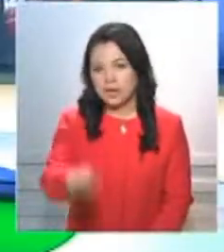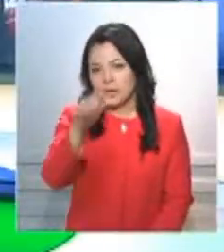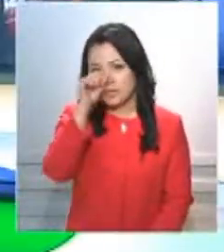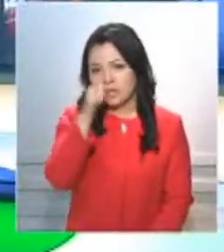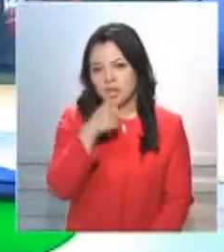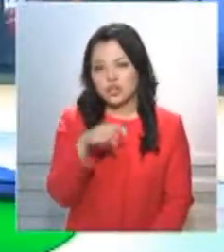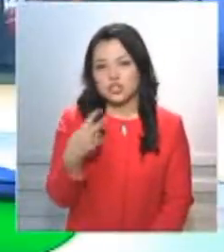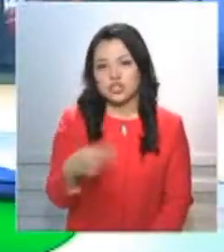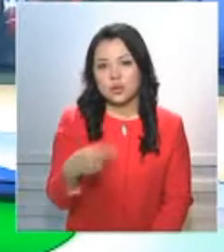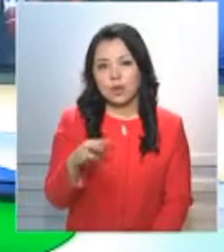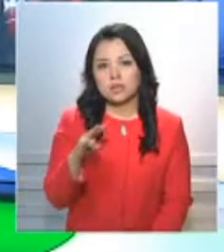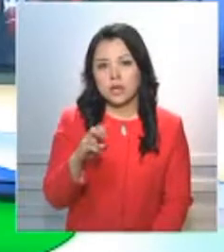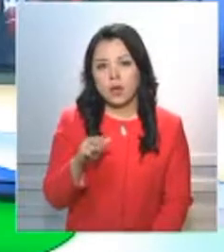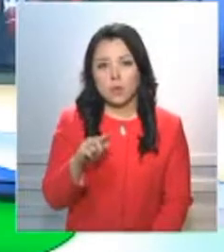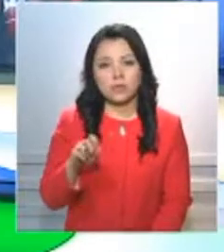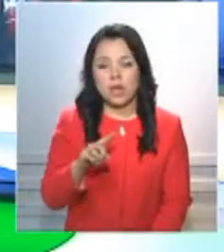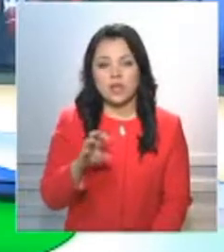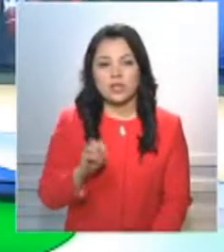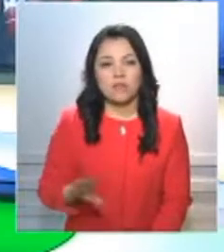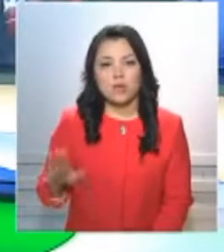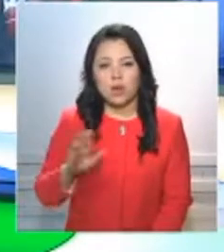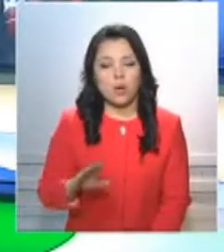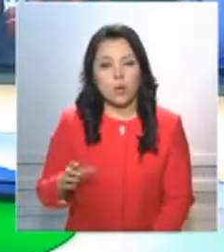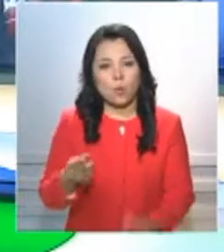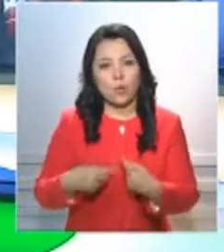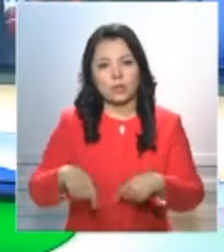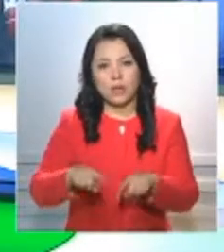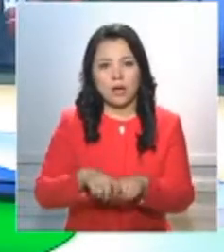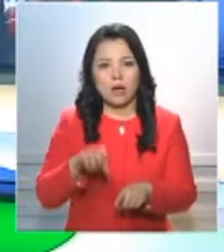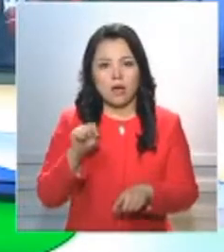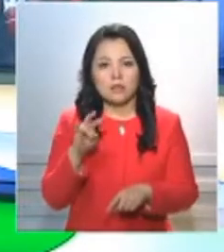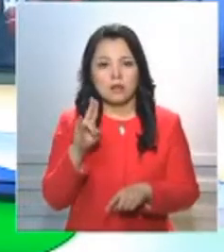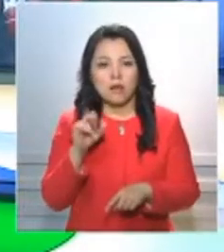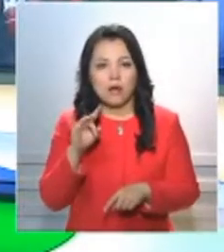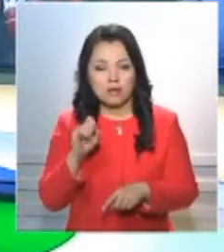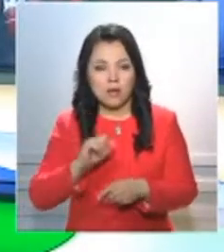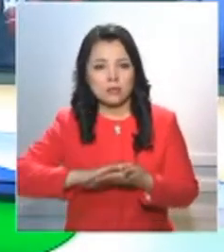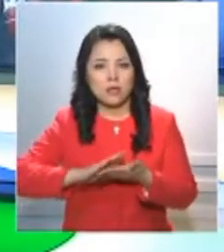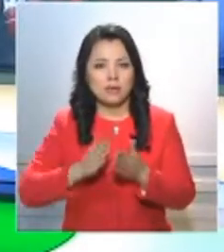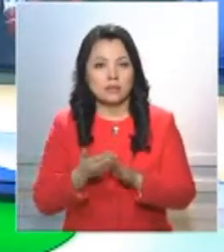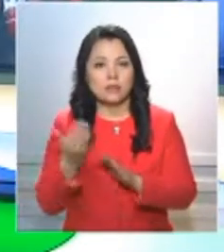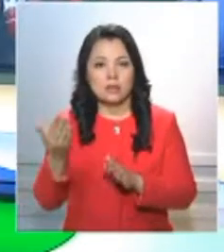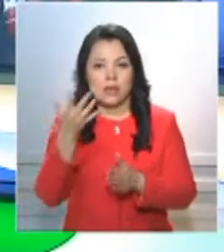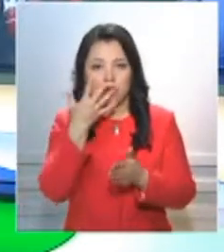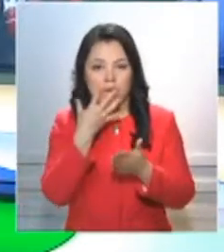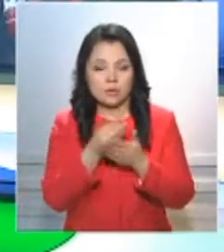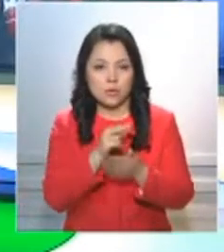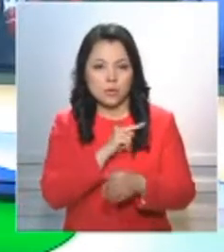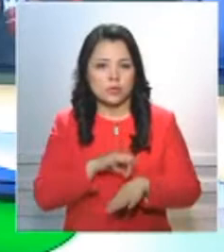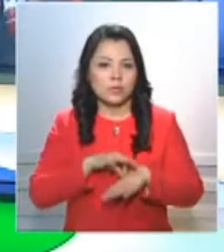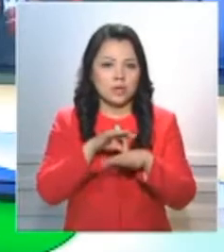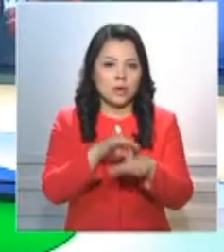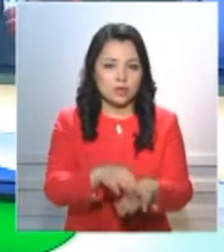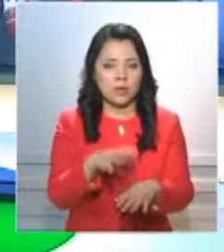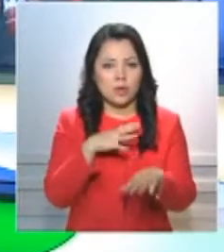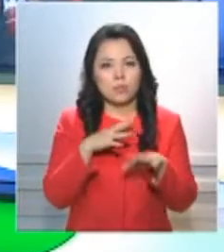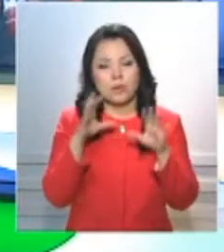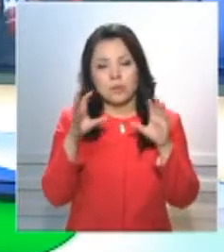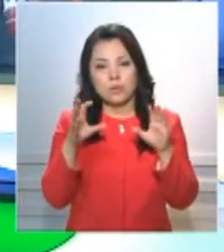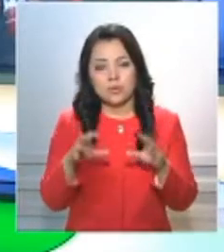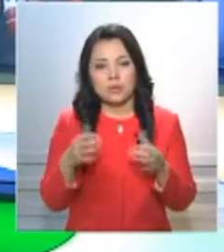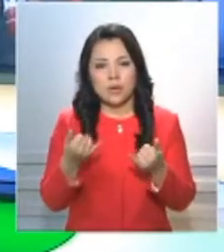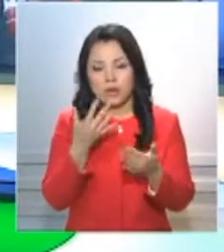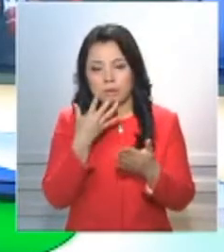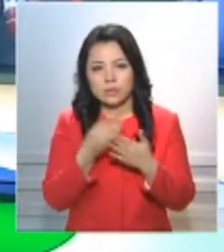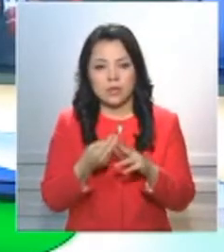Грекия 20-шы наурызда Еуроодақ пен Анкараның мигранттар туралы келісімі негізінде өз жерінде жүрген заңсыз босқындарды Түркияға